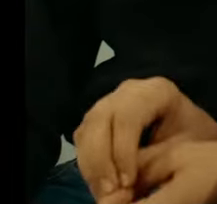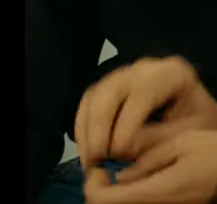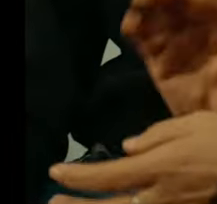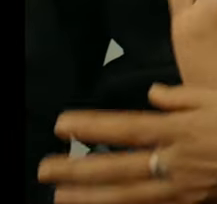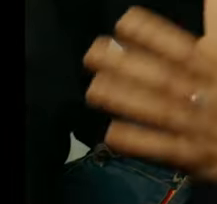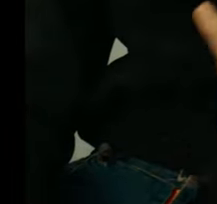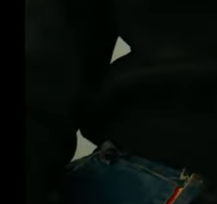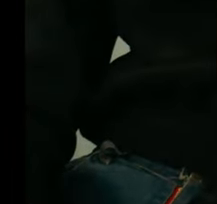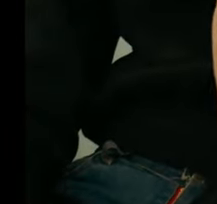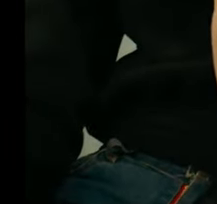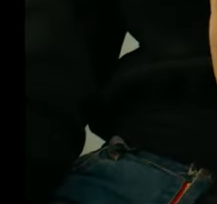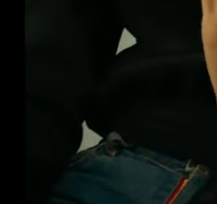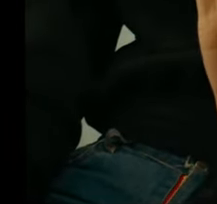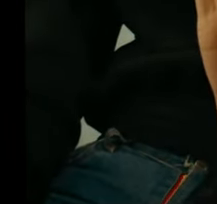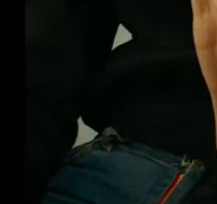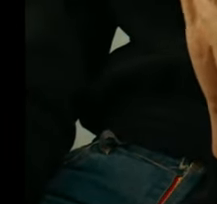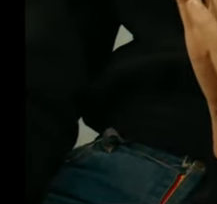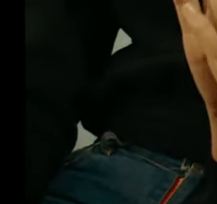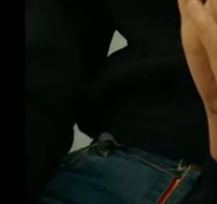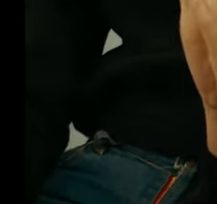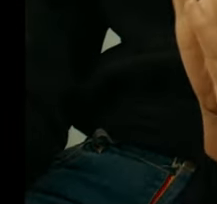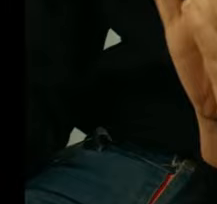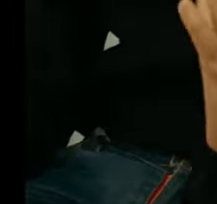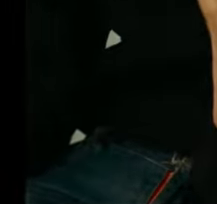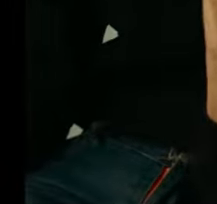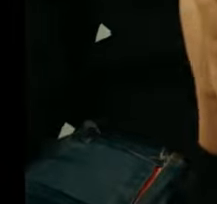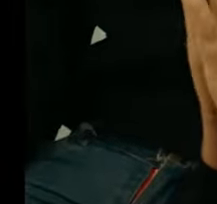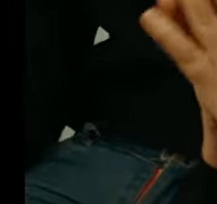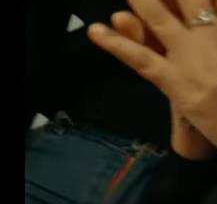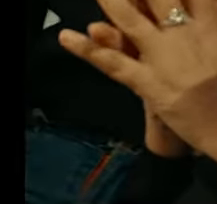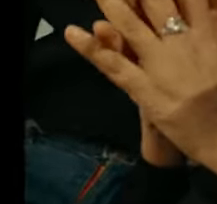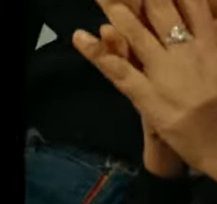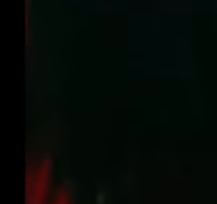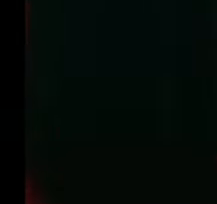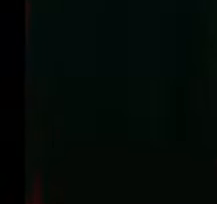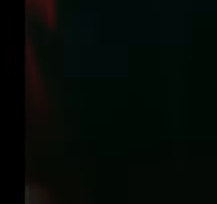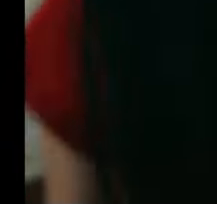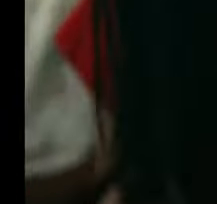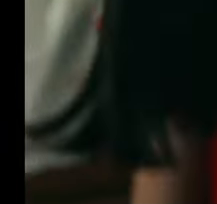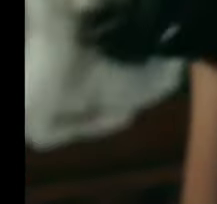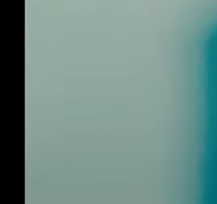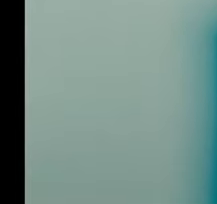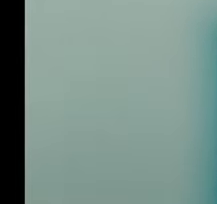هذيك المصيبة لأني من نكره الطفلة وكنت ما حبيتش نجيب حتى الطفلة.